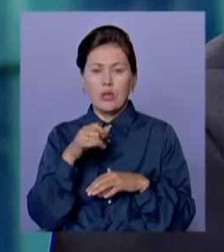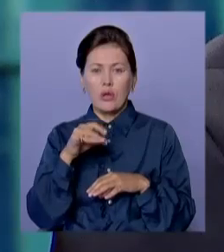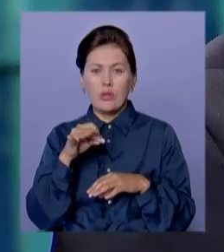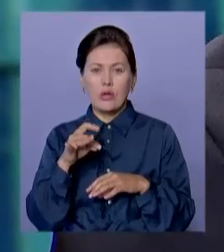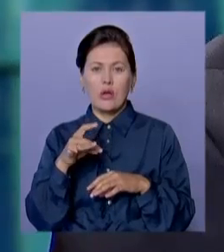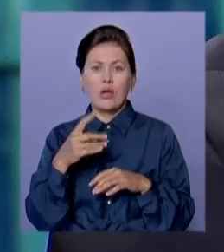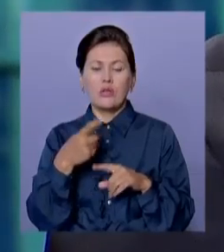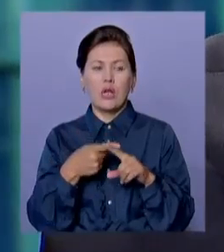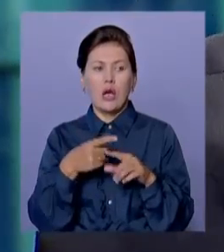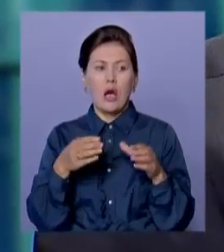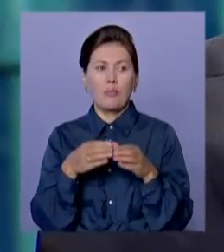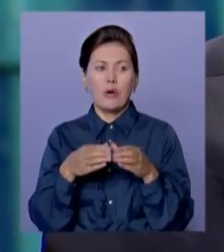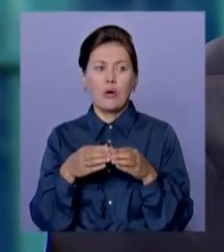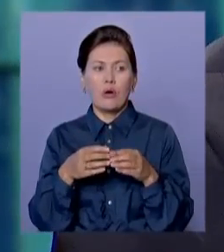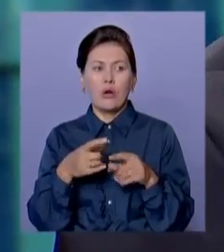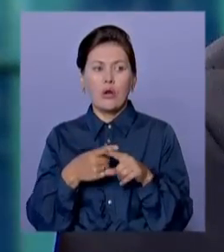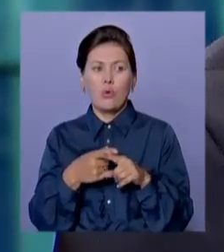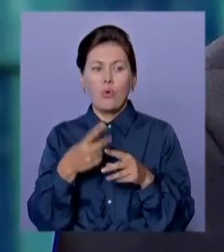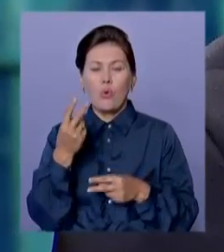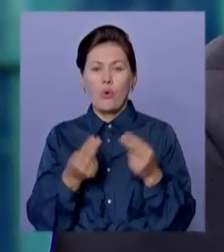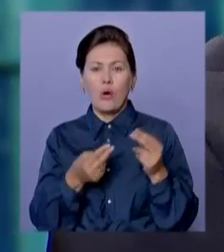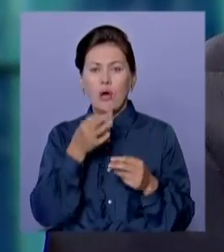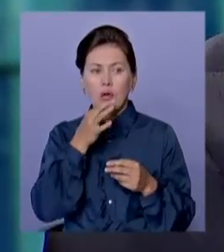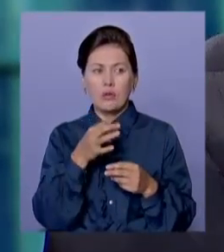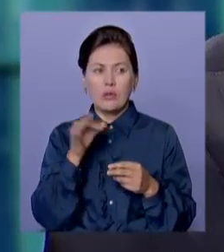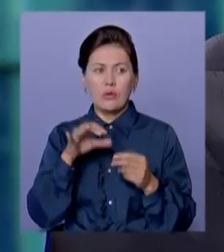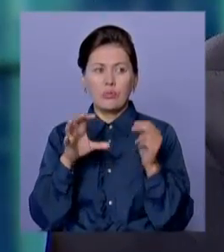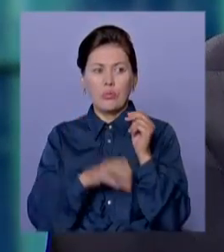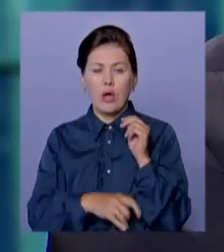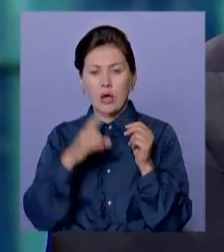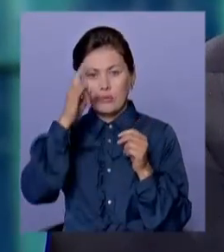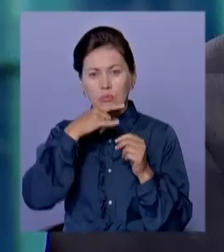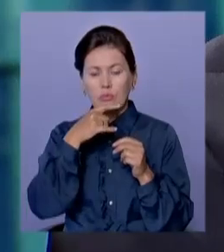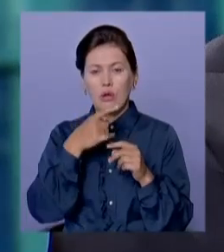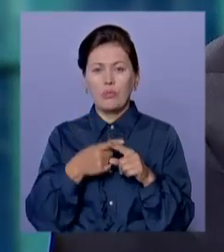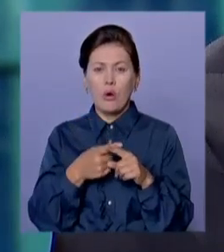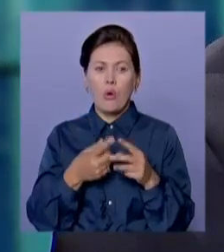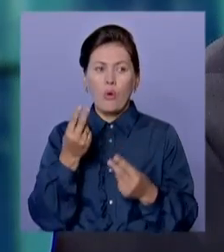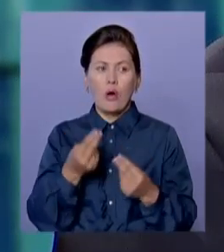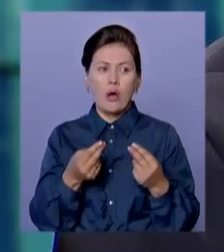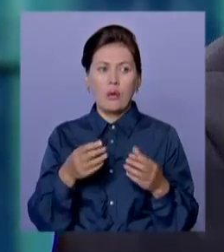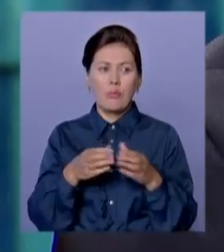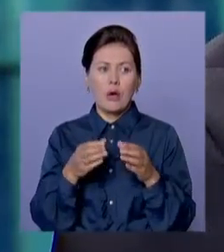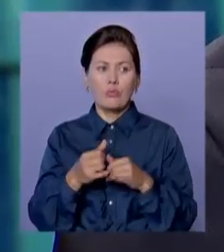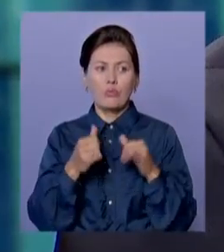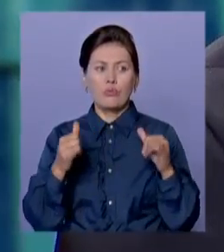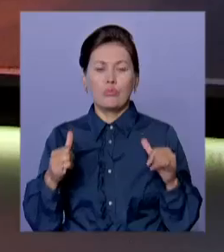жартысы командасын, жарты ойыншыларды алады, сон қазақтар жарты ойыншыларын алады. Әрине, командалар көбейсе,